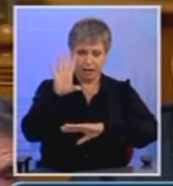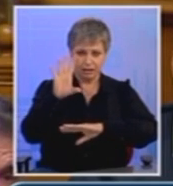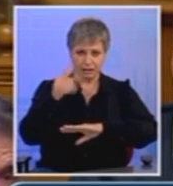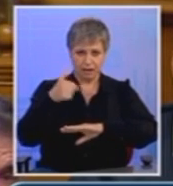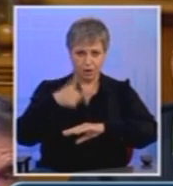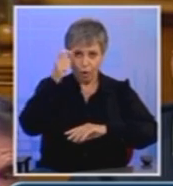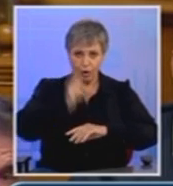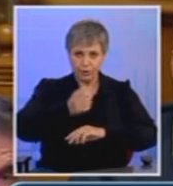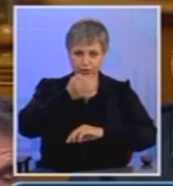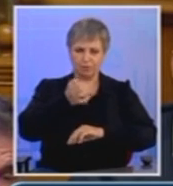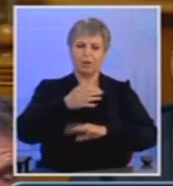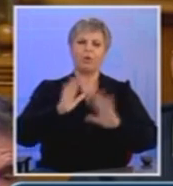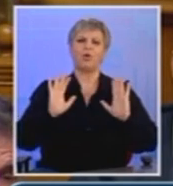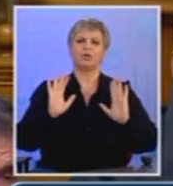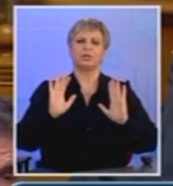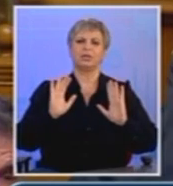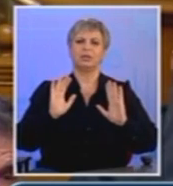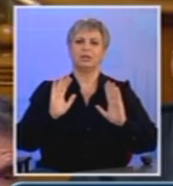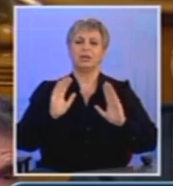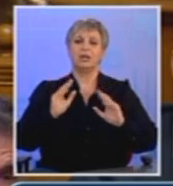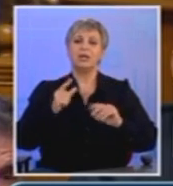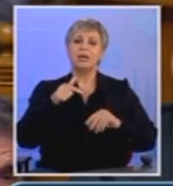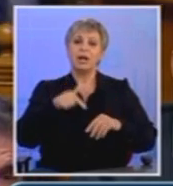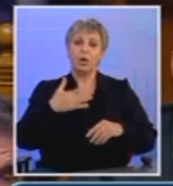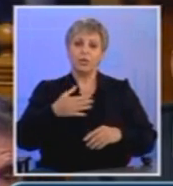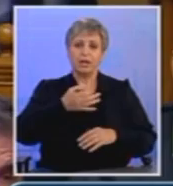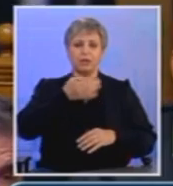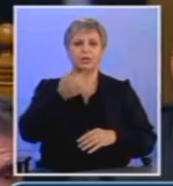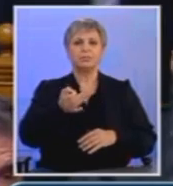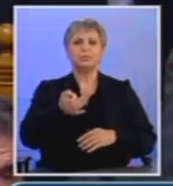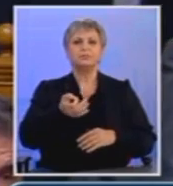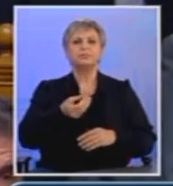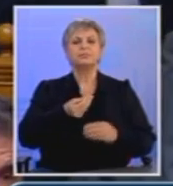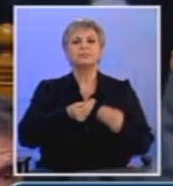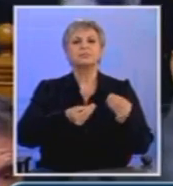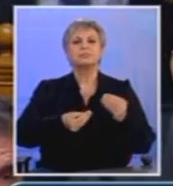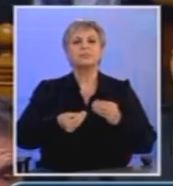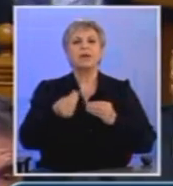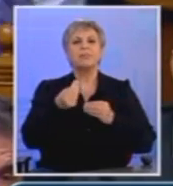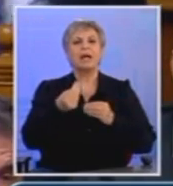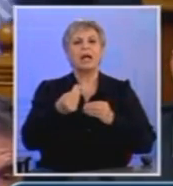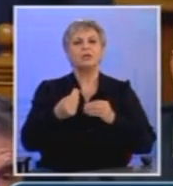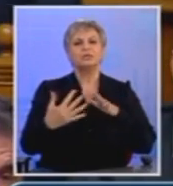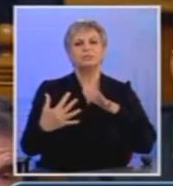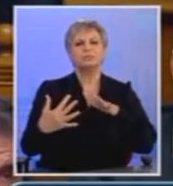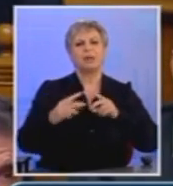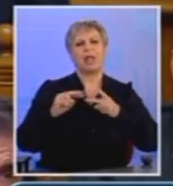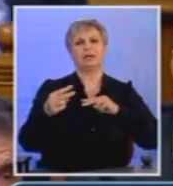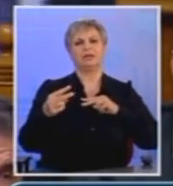ξένοι ο μεγάλος αντίπαλος και μιλάω με όρους ας μου το επιτρέψετε